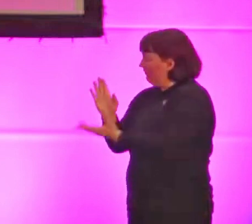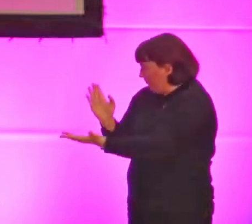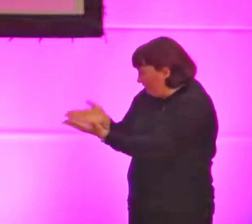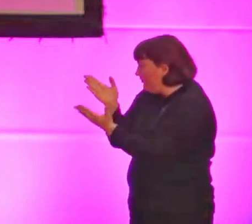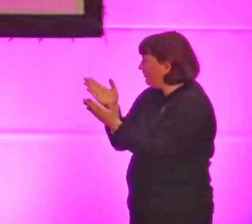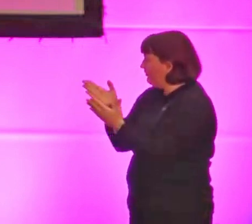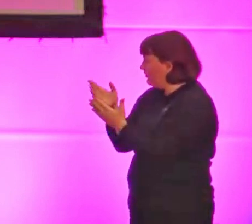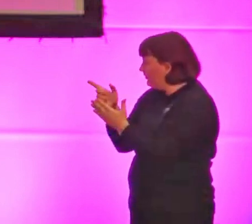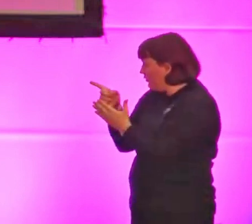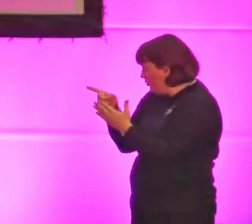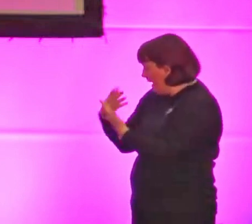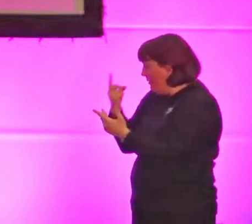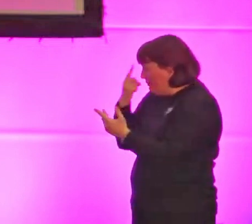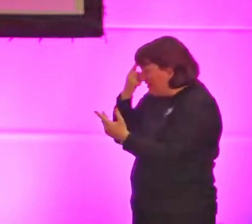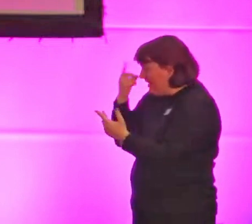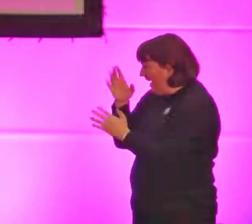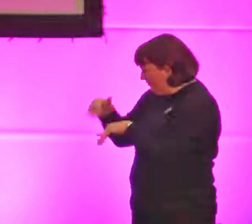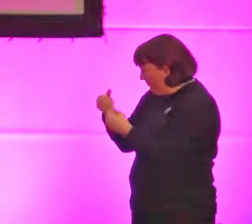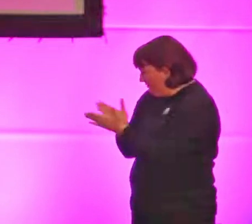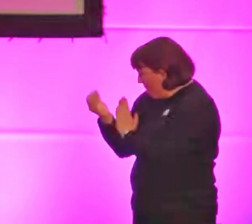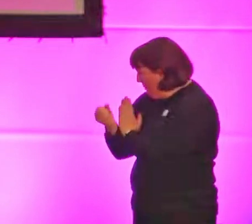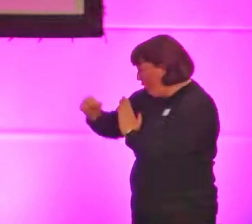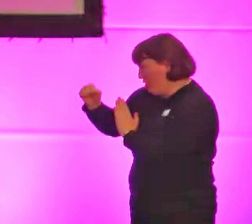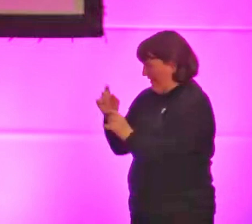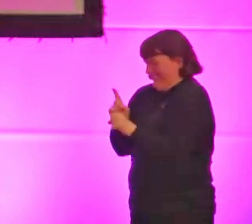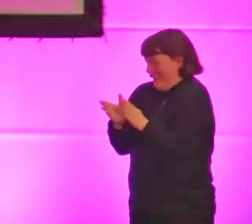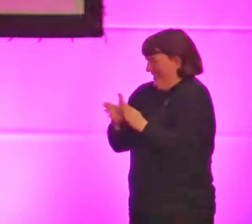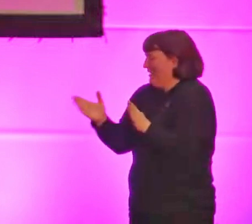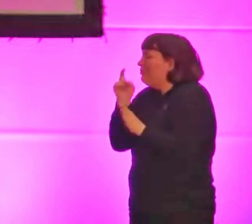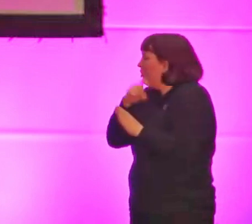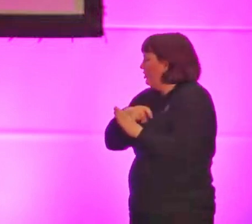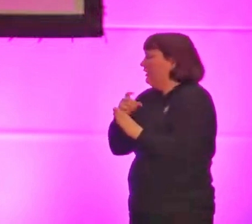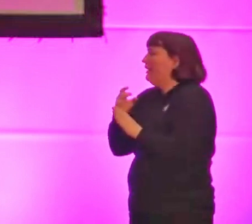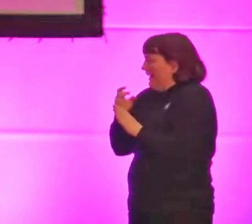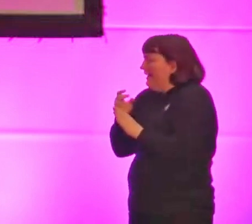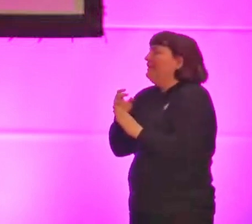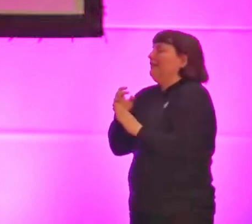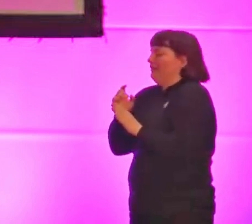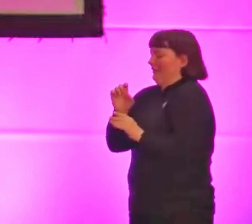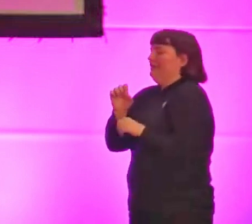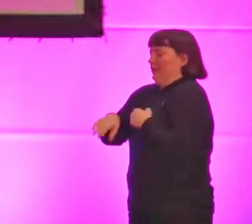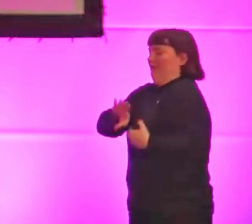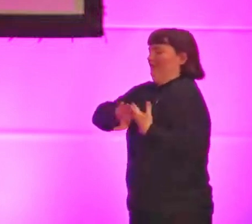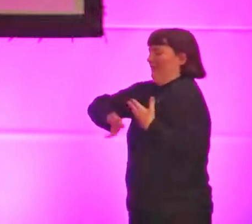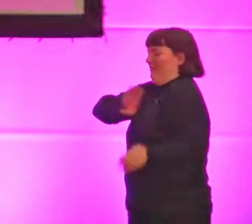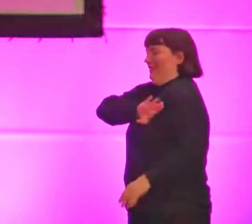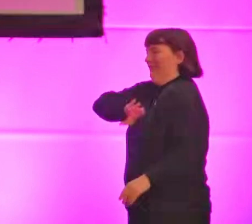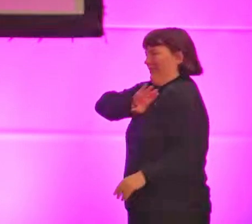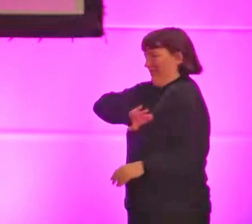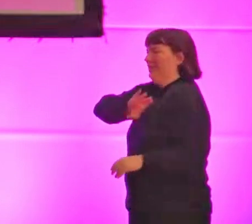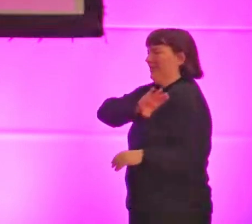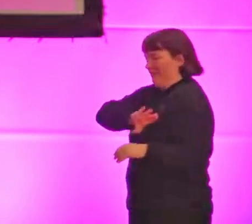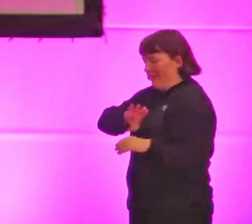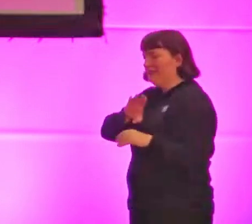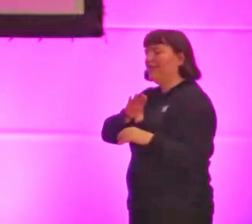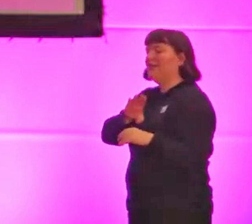om han var skäligen misstänkt för något brott i det skedet. Utan vi var tvungna att avvakta